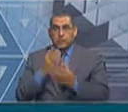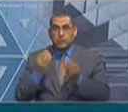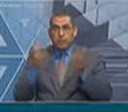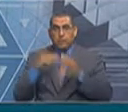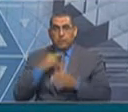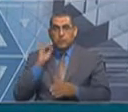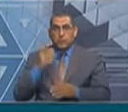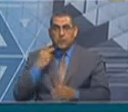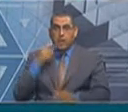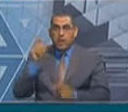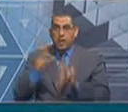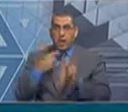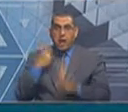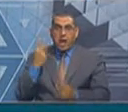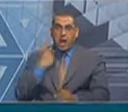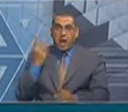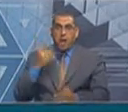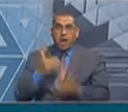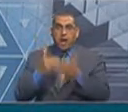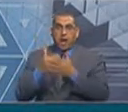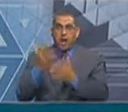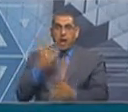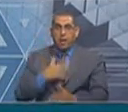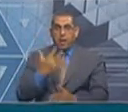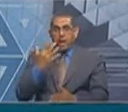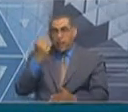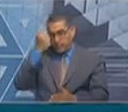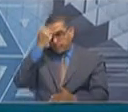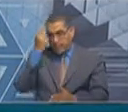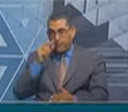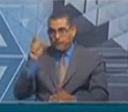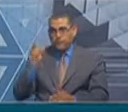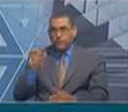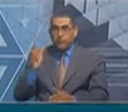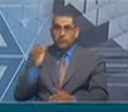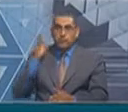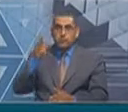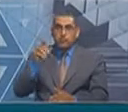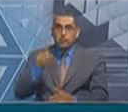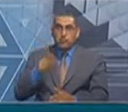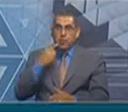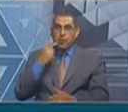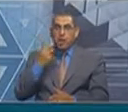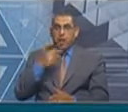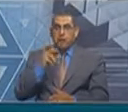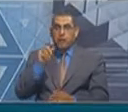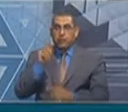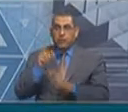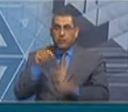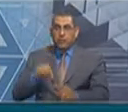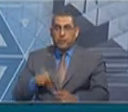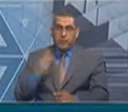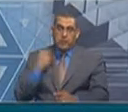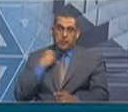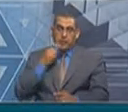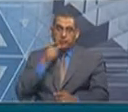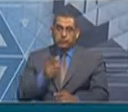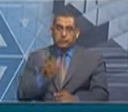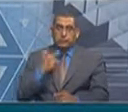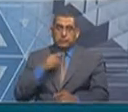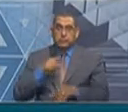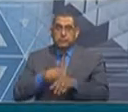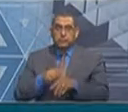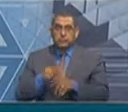تحديد عدد الزوار بحد أقصى يبلغ 5000 زائر يوميا، أي ربع العدد المعتاد، على فترتين